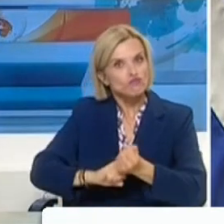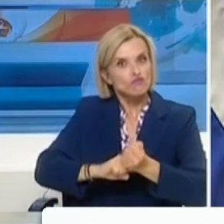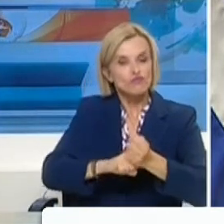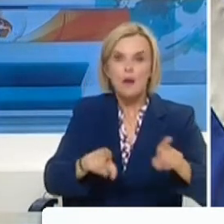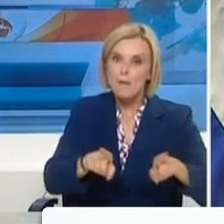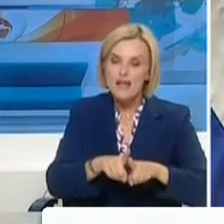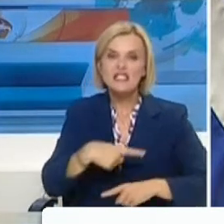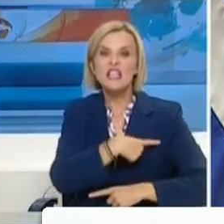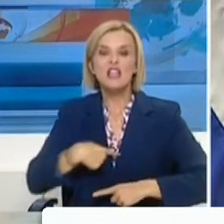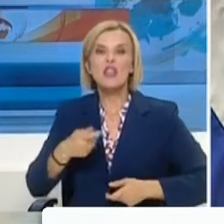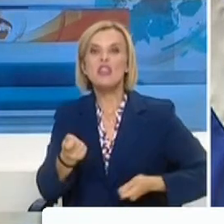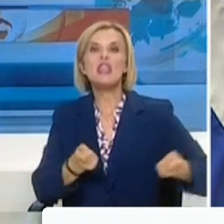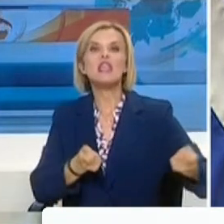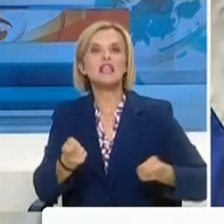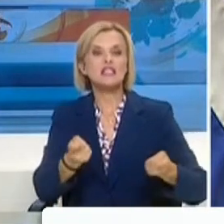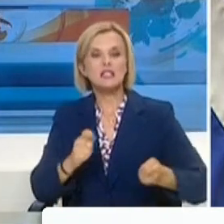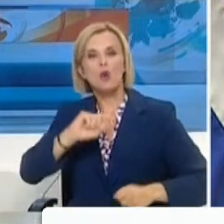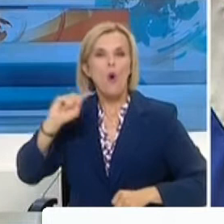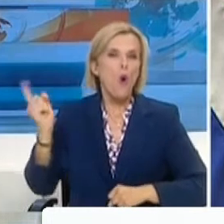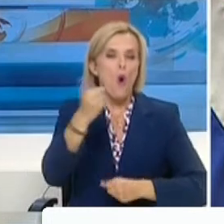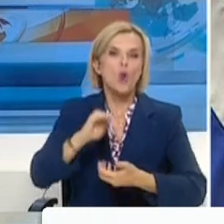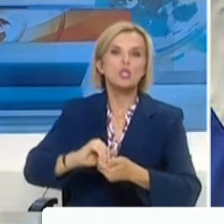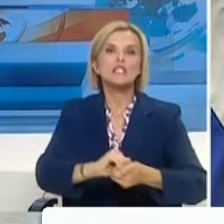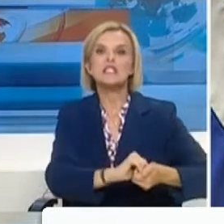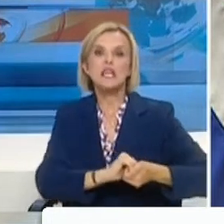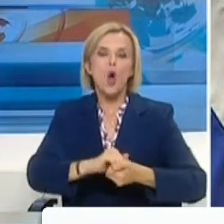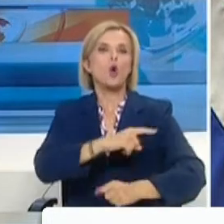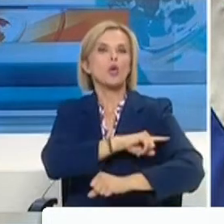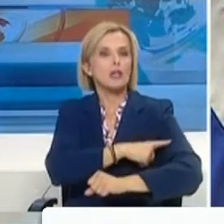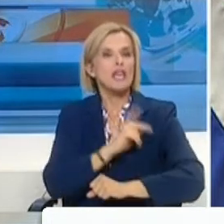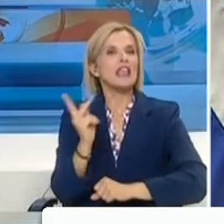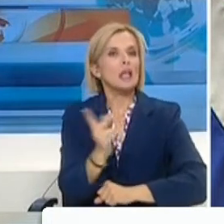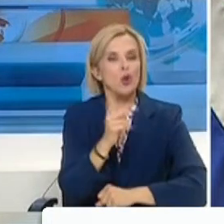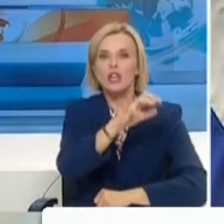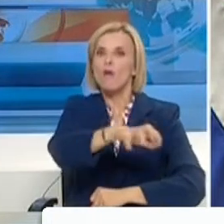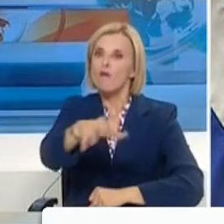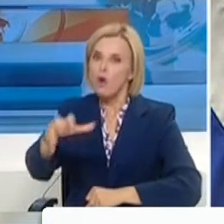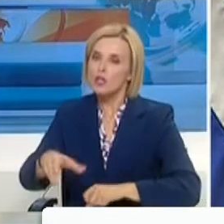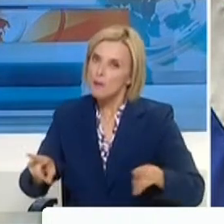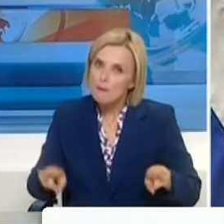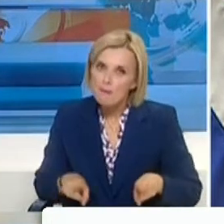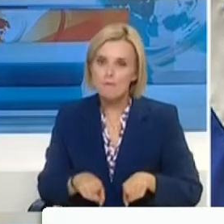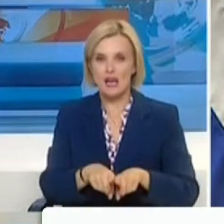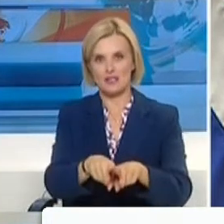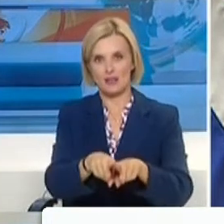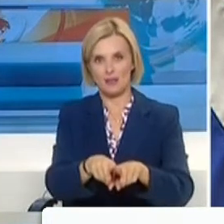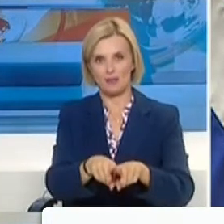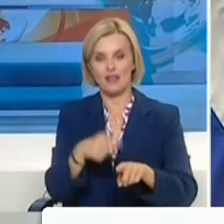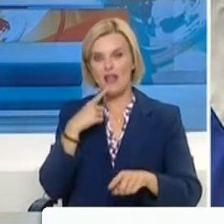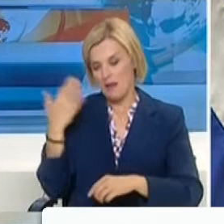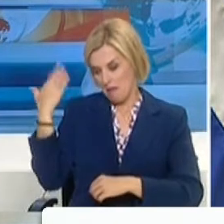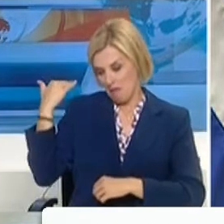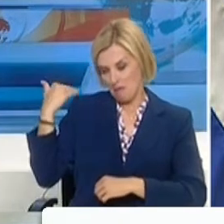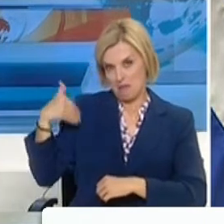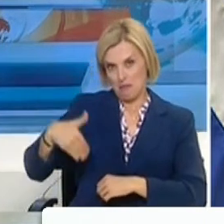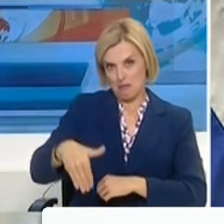στήριξη της διοίκησης της 7ης ΥΠΕ, των Ιατρικών Συλλόγων και άλλων κοινωνικών φορέων του νησιού. Παρόμοιες μελέτες ανακοινώθηκαν τις τελευταίες μέρες από